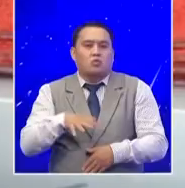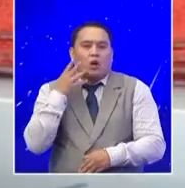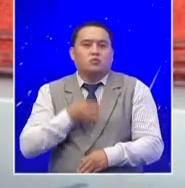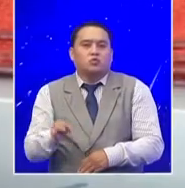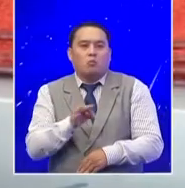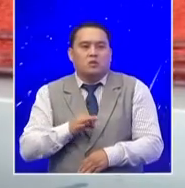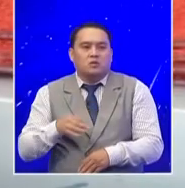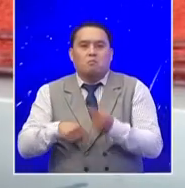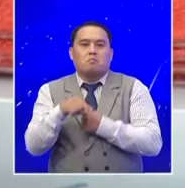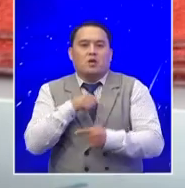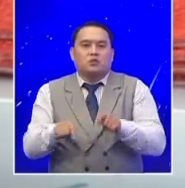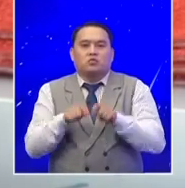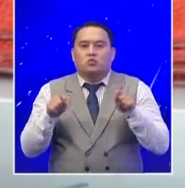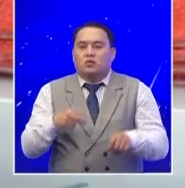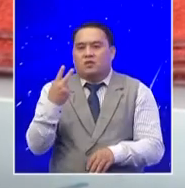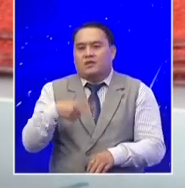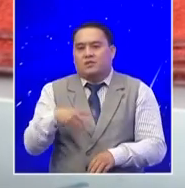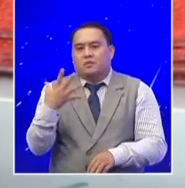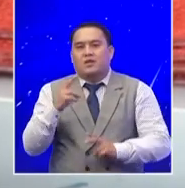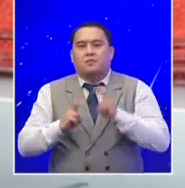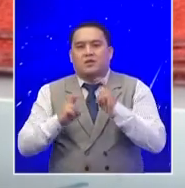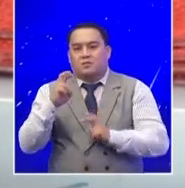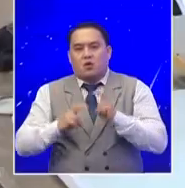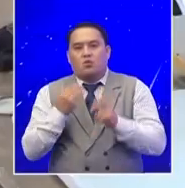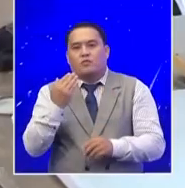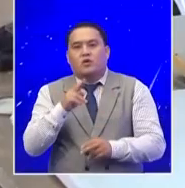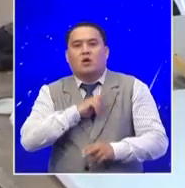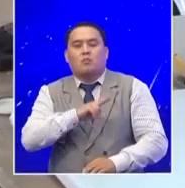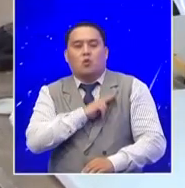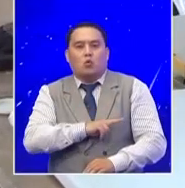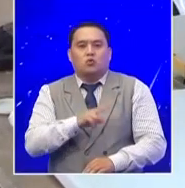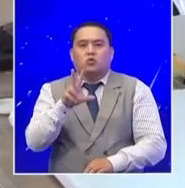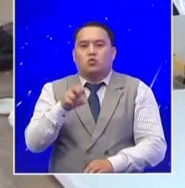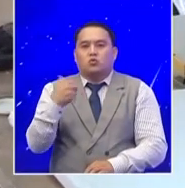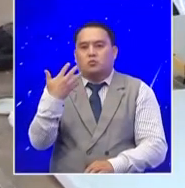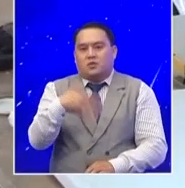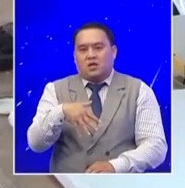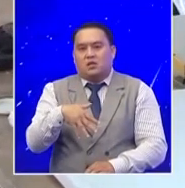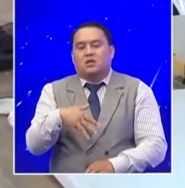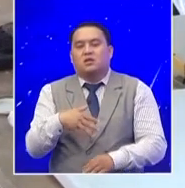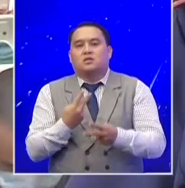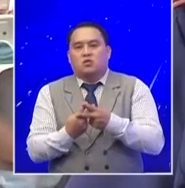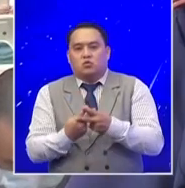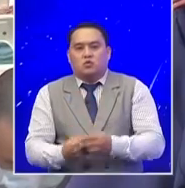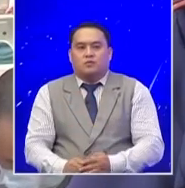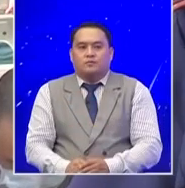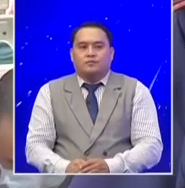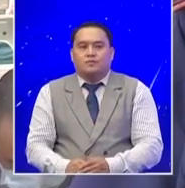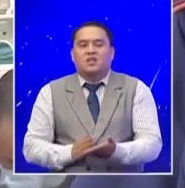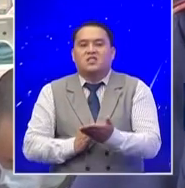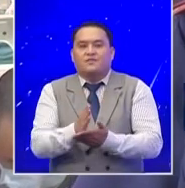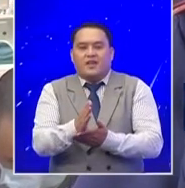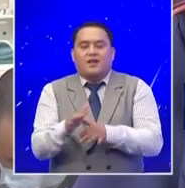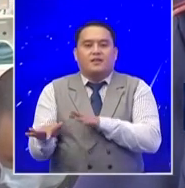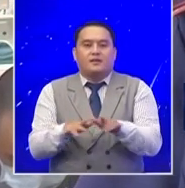Алматинской области бизнесменами создано 25 предприятий. В них трудятся порядка 350 заключенных. Сфера